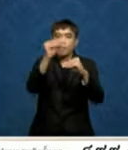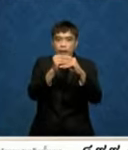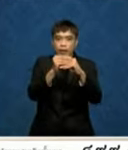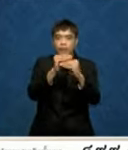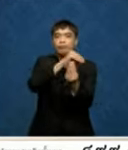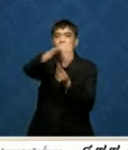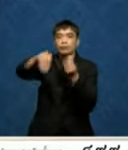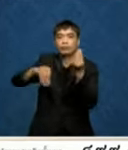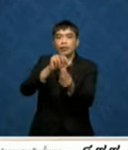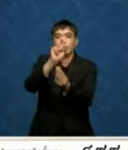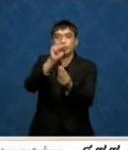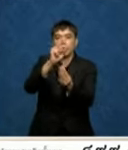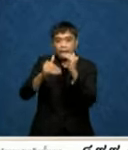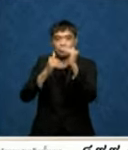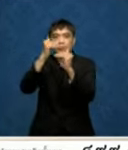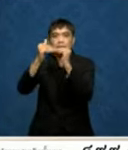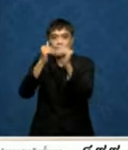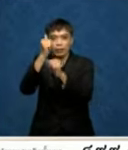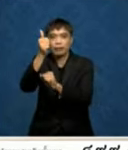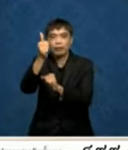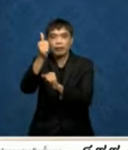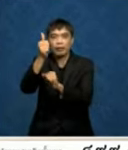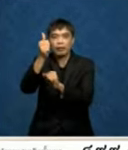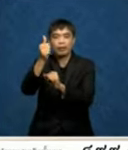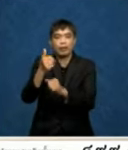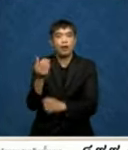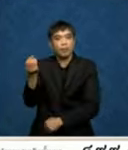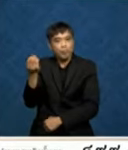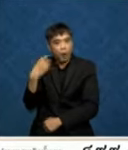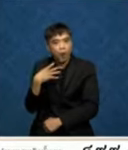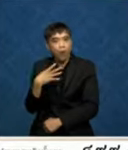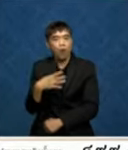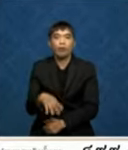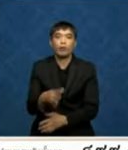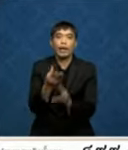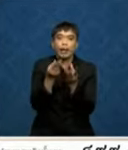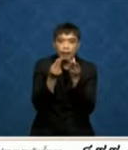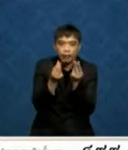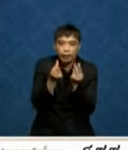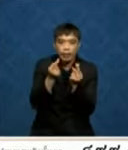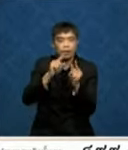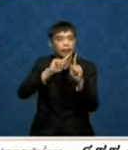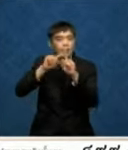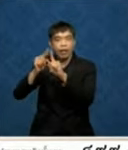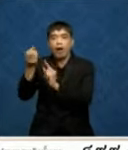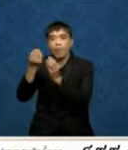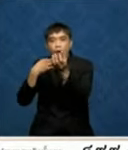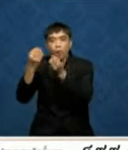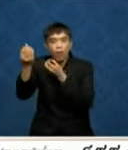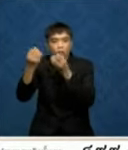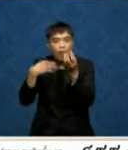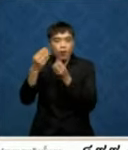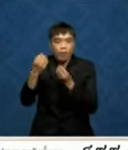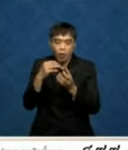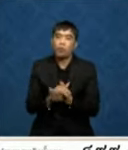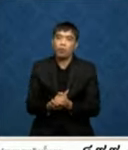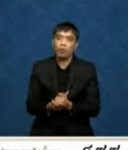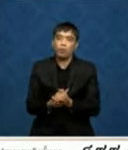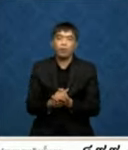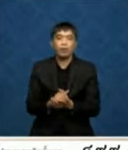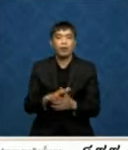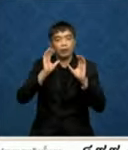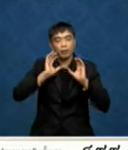แน่นอนครับว่าตัวเลขหลายๆตัวที่เป็นตัวเลขที่ท่านยกอ้างมาท่านสมาชิกที่ท่านกรรมาธิการหลายท่านยกอ้างขึ้นมาเนี่ยนะครับก็เป็นตัวเลข